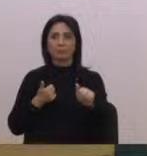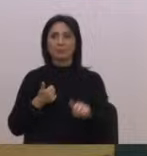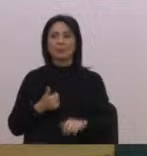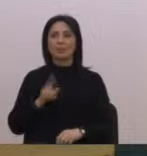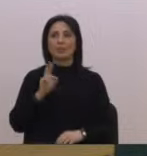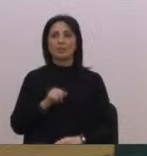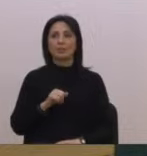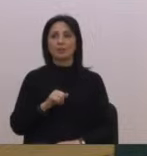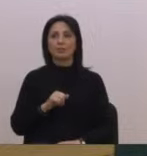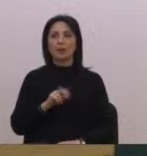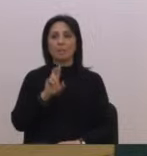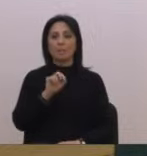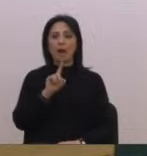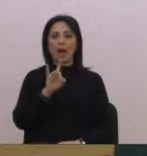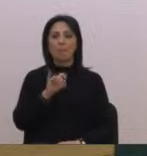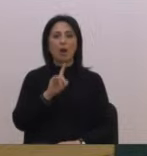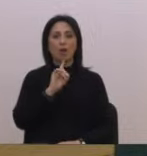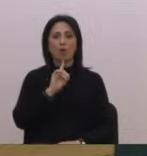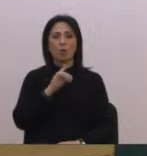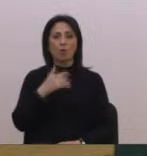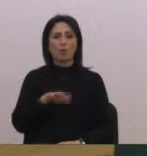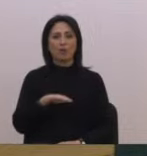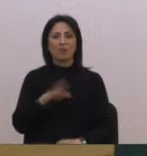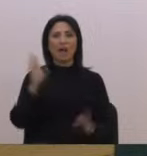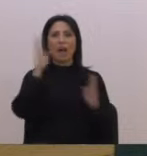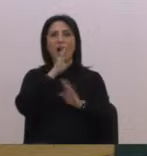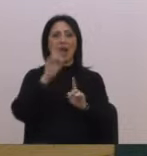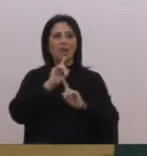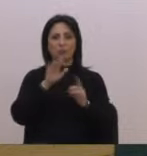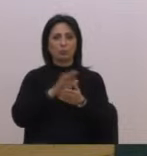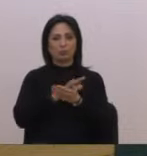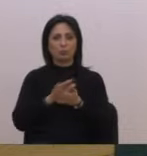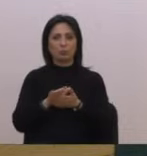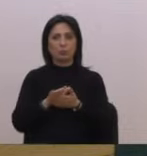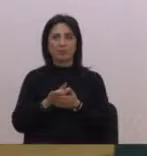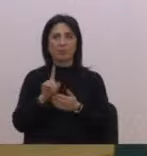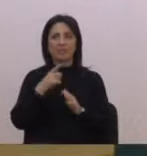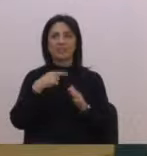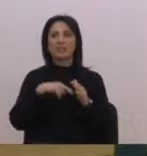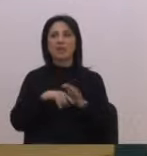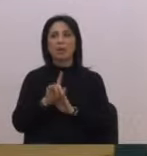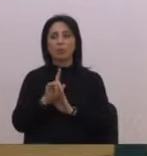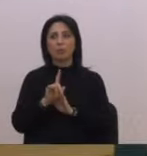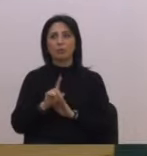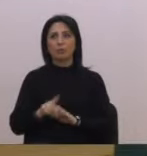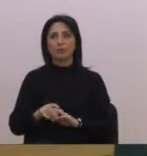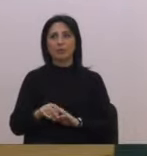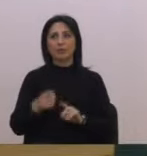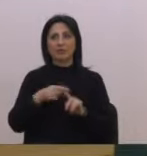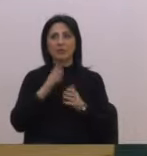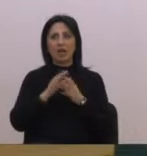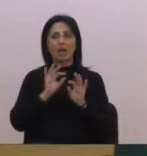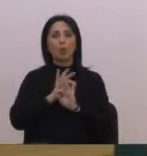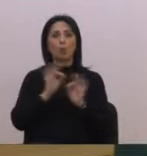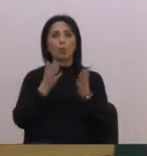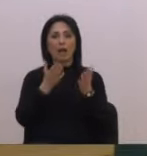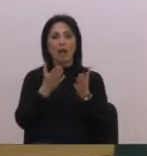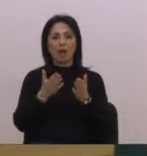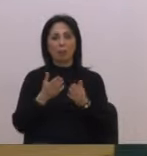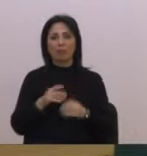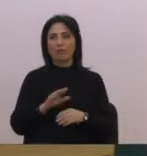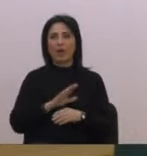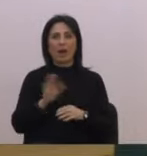Და ბახმაროში აღარც ჰაერი გვექნება, რის გამოც ის არის უნიკალური,